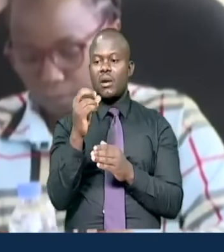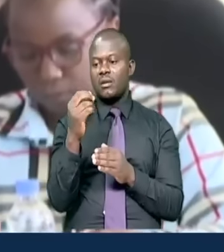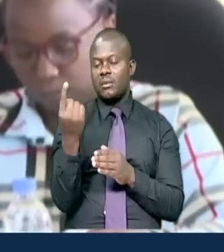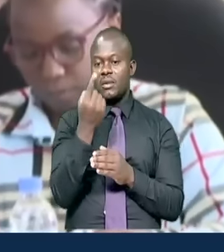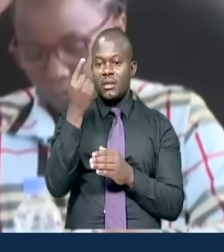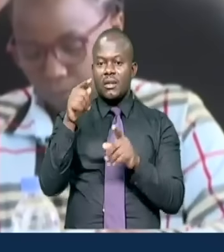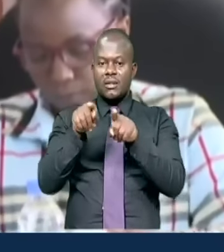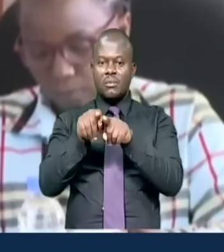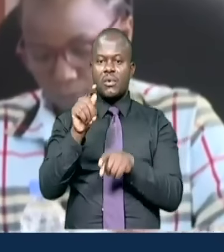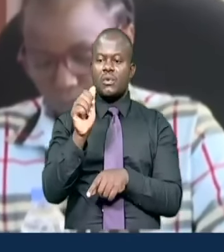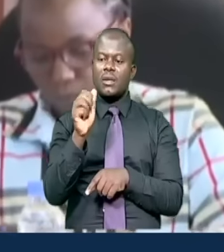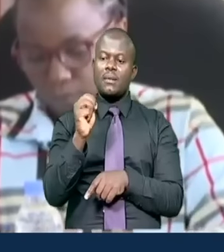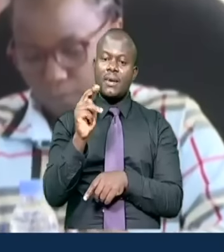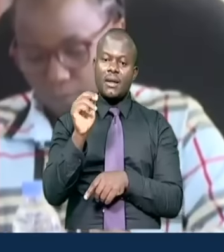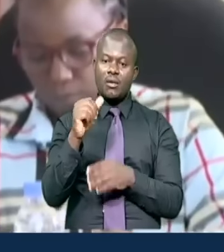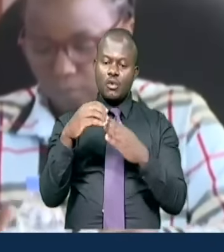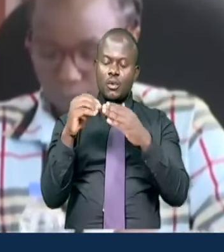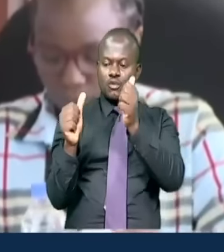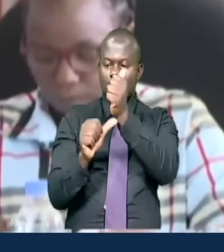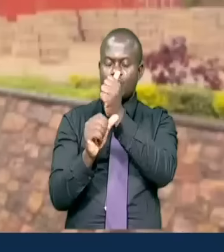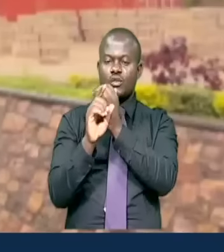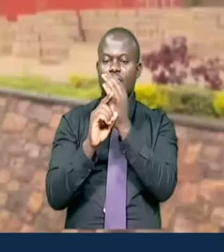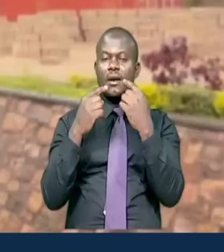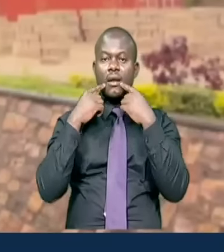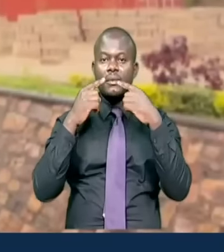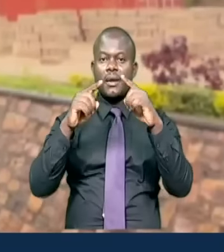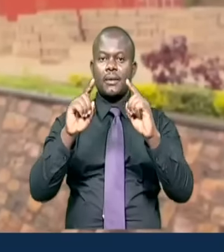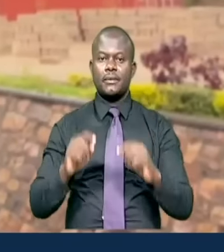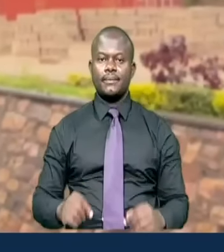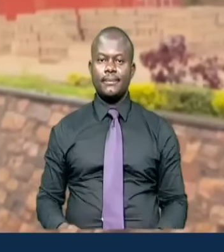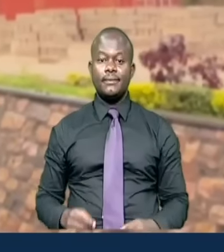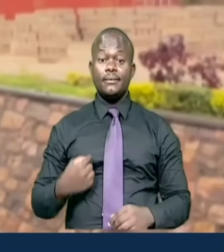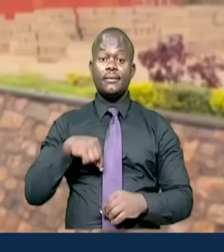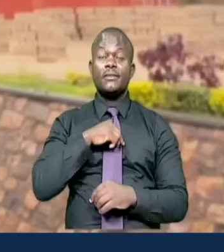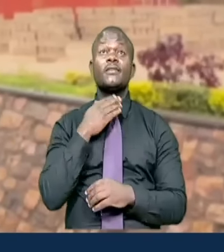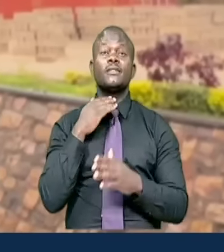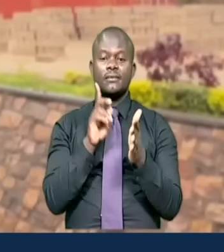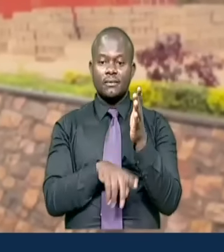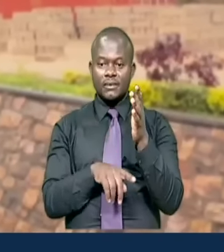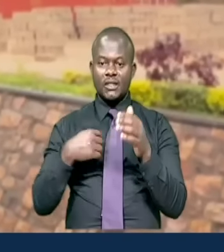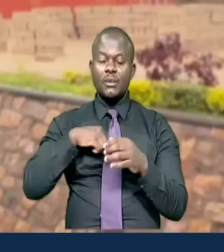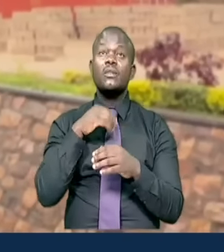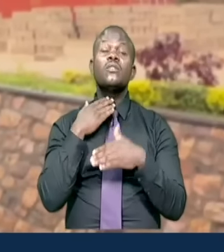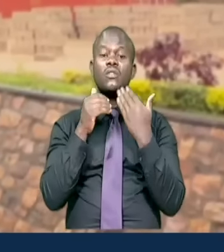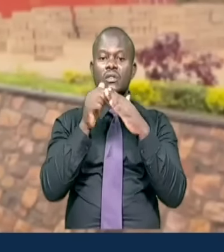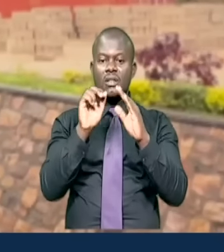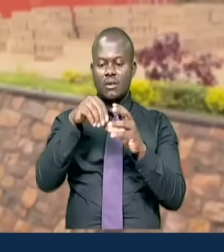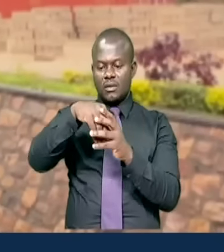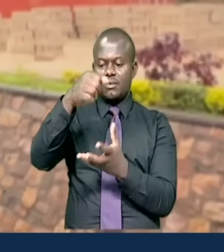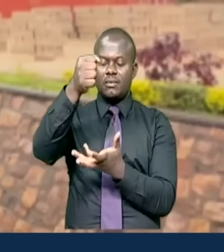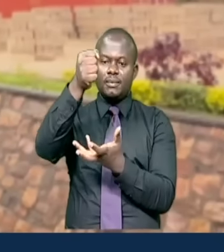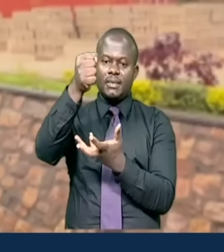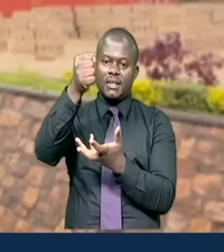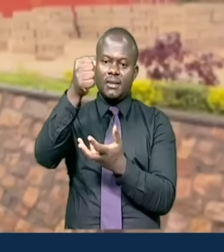Andre umuyobozi wungirije w'akarere ushinzwe ubukungu abivuga. Turifuza yuko iki cyanya cy'inganda kibona ingengo y'imari